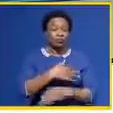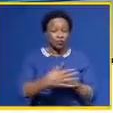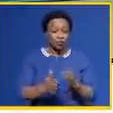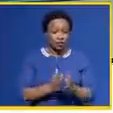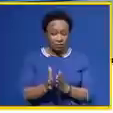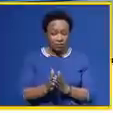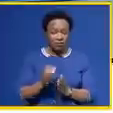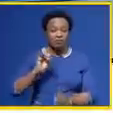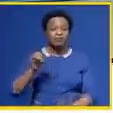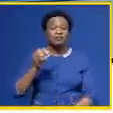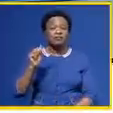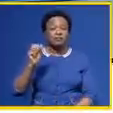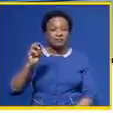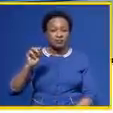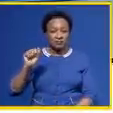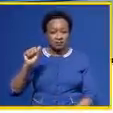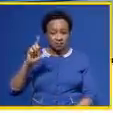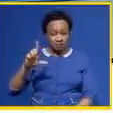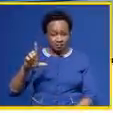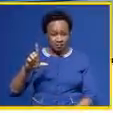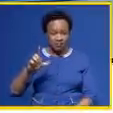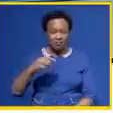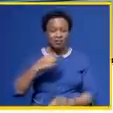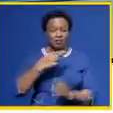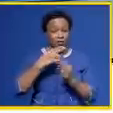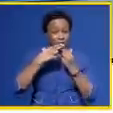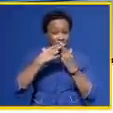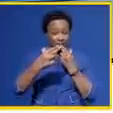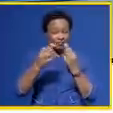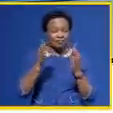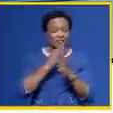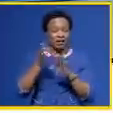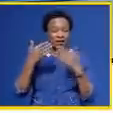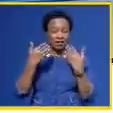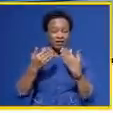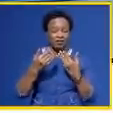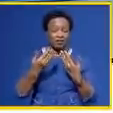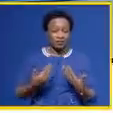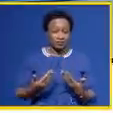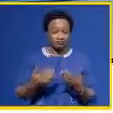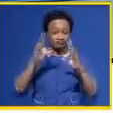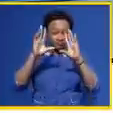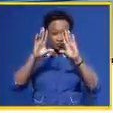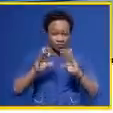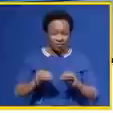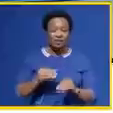Jamal Hashim katika utabiri wa hali ya hewa. Lakini kwanza tupate muhtasari wa habari.